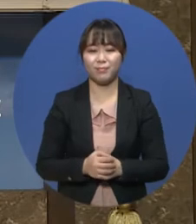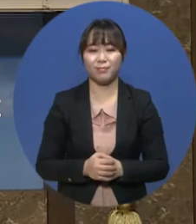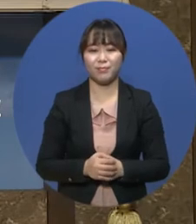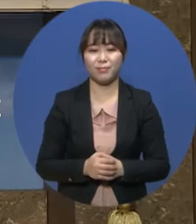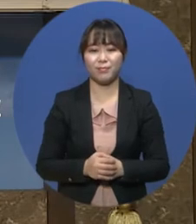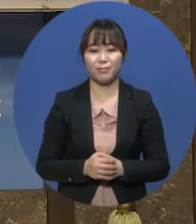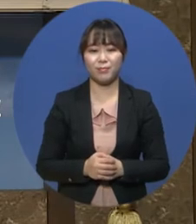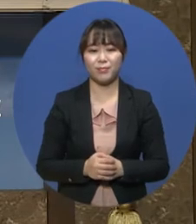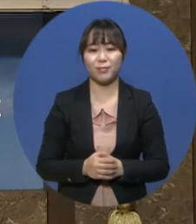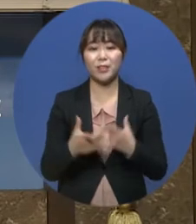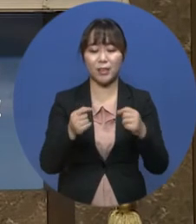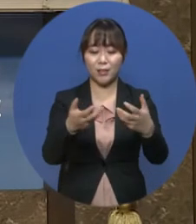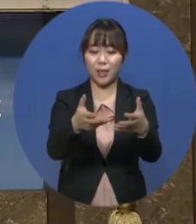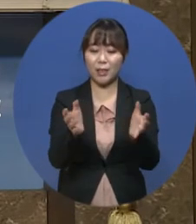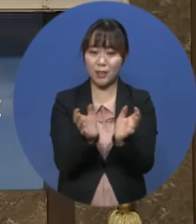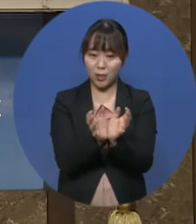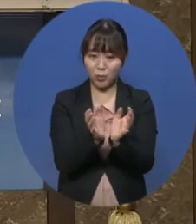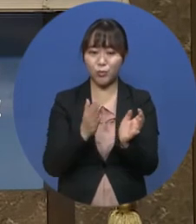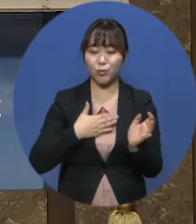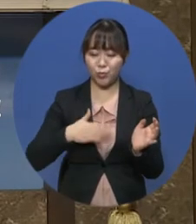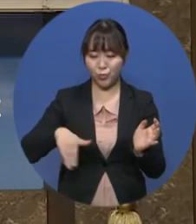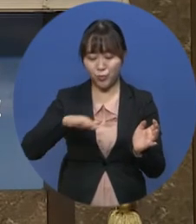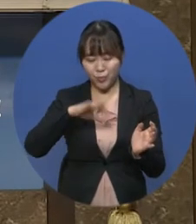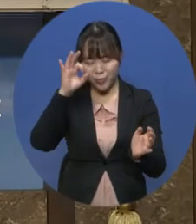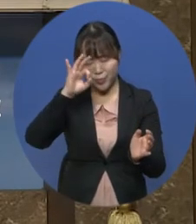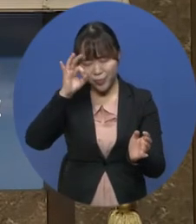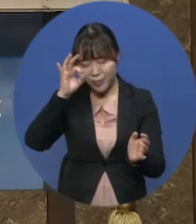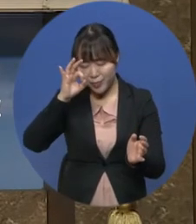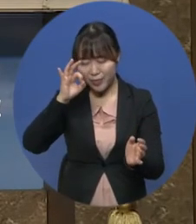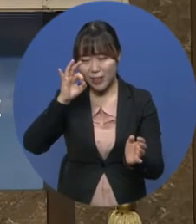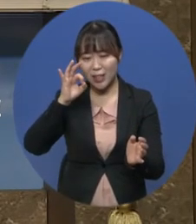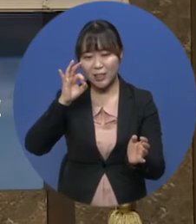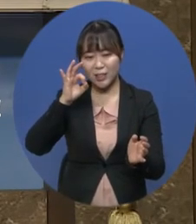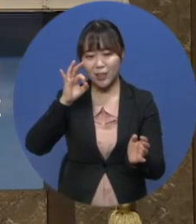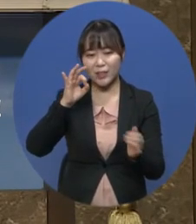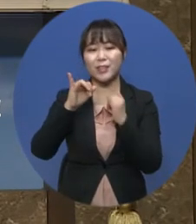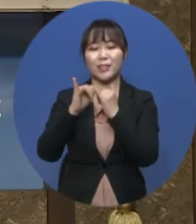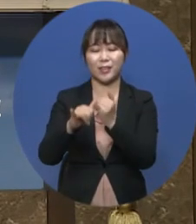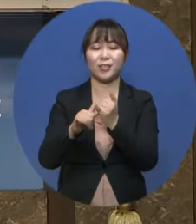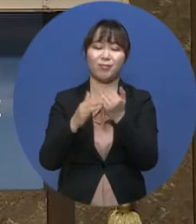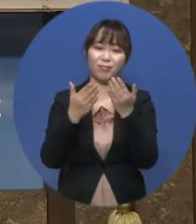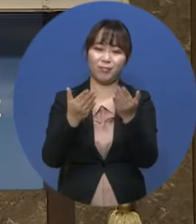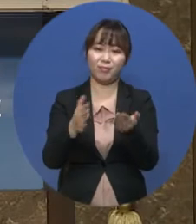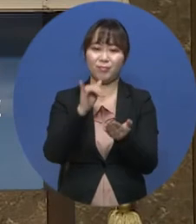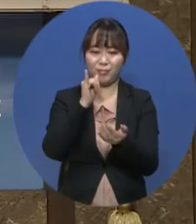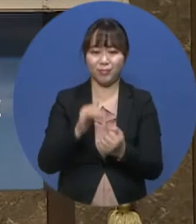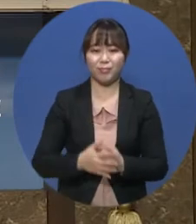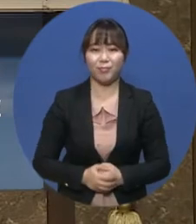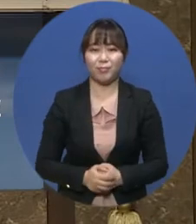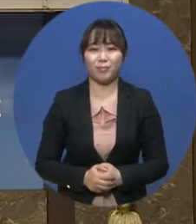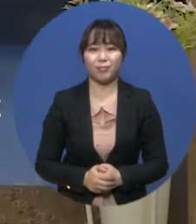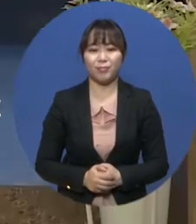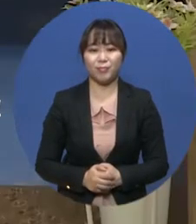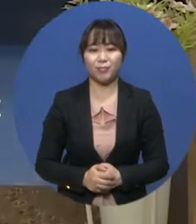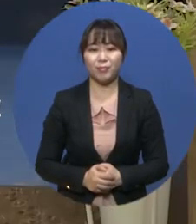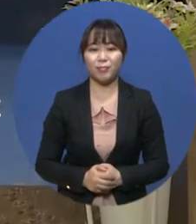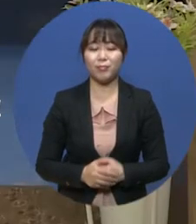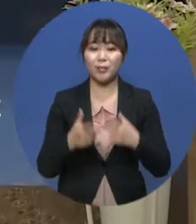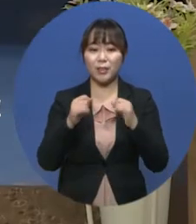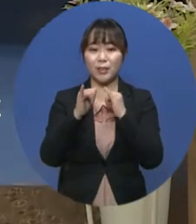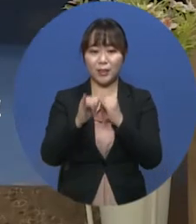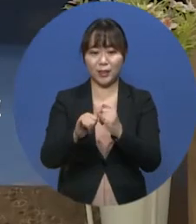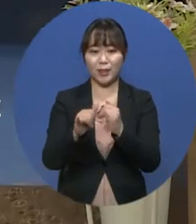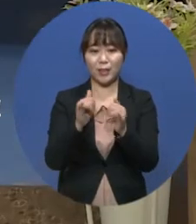그런 단체도 4 어 제가 찾아내서 시상을 해드리고 예 이런